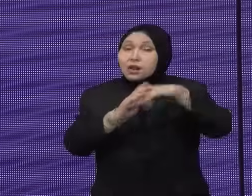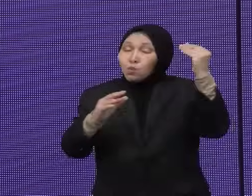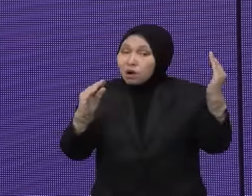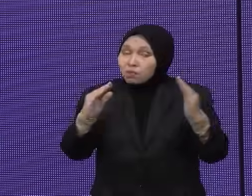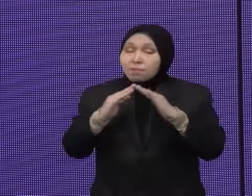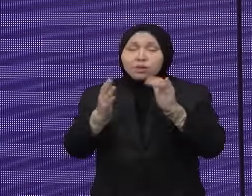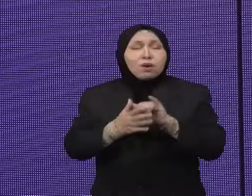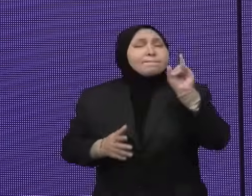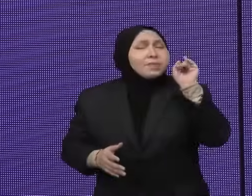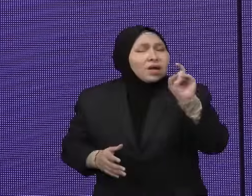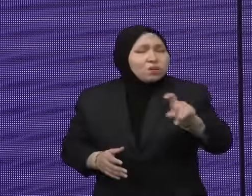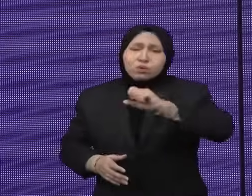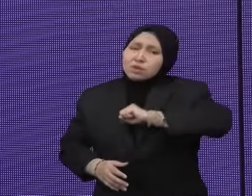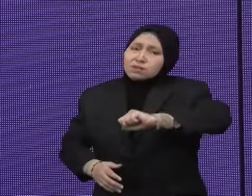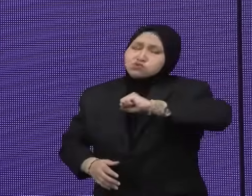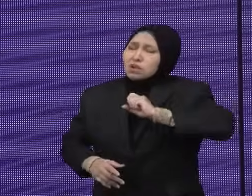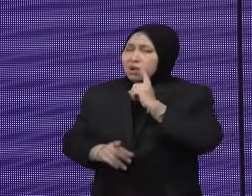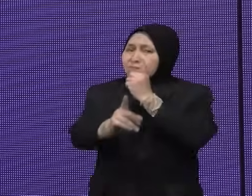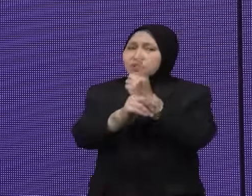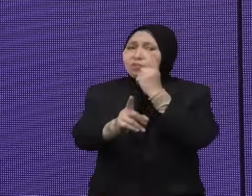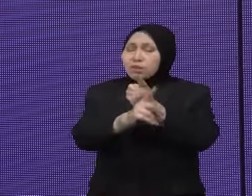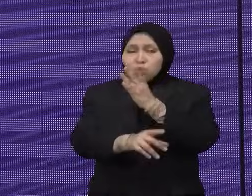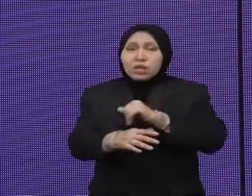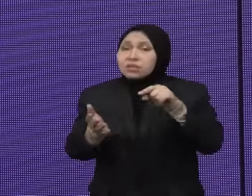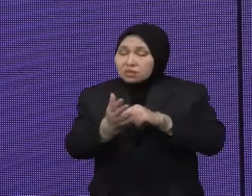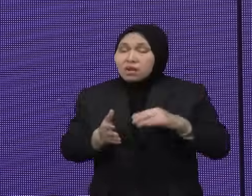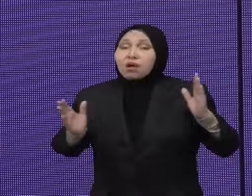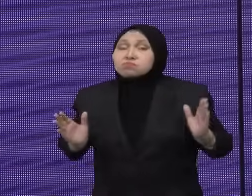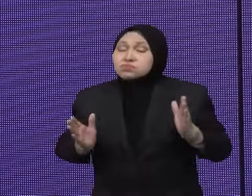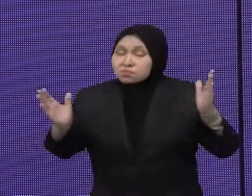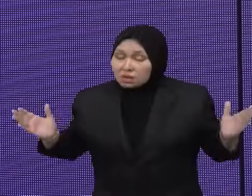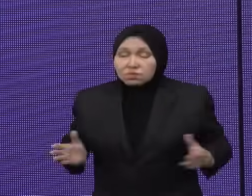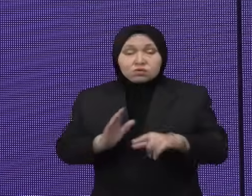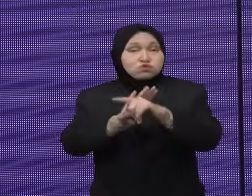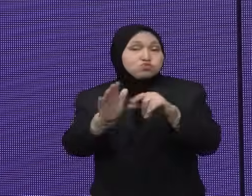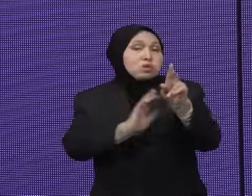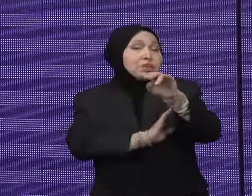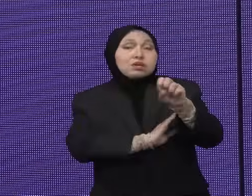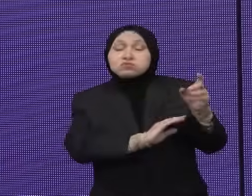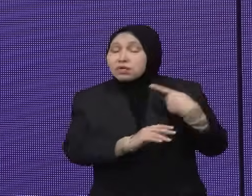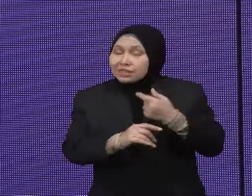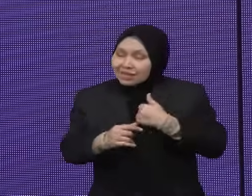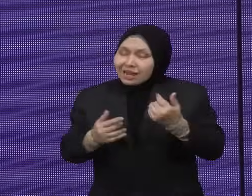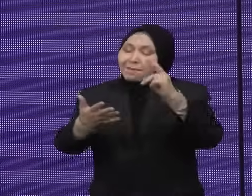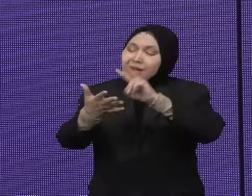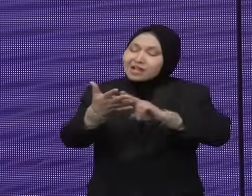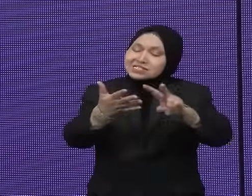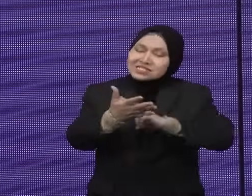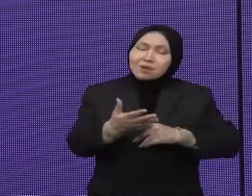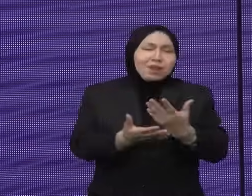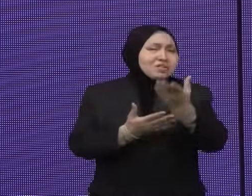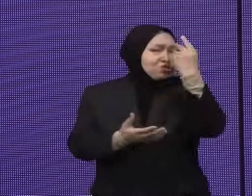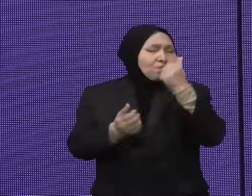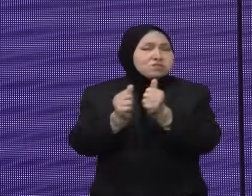itu perlu diperjuangkan benar-benar. Dan inilah seruan dalam surah An-Nisa yang kita ingin sama-sama baca, dalami